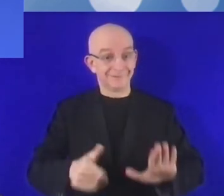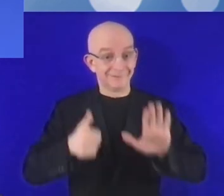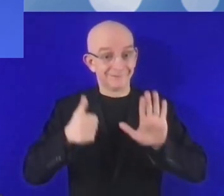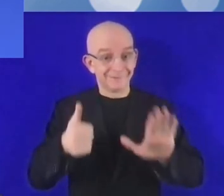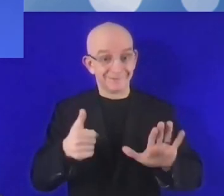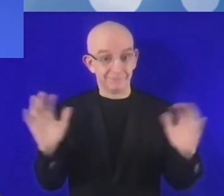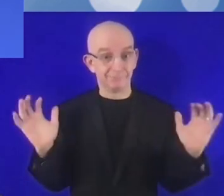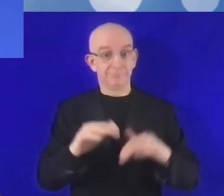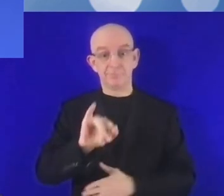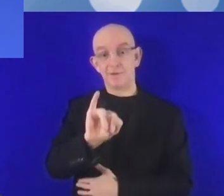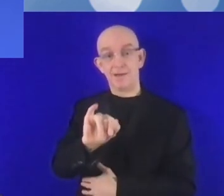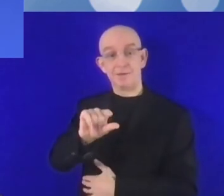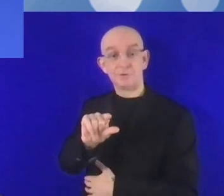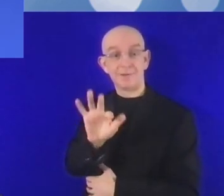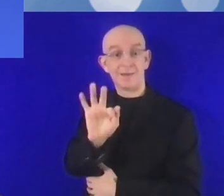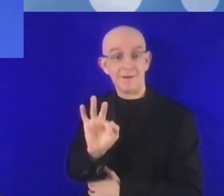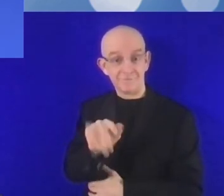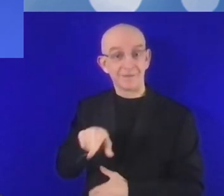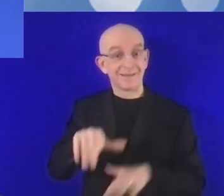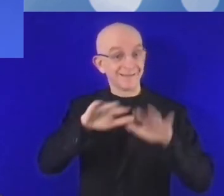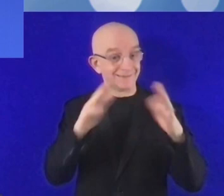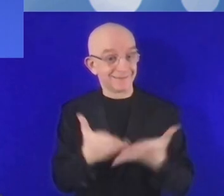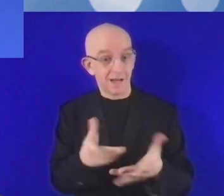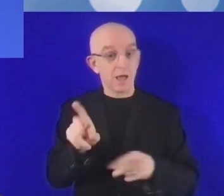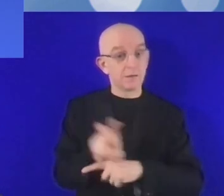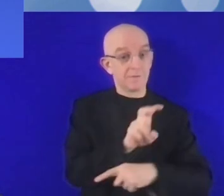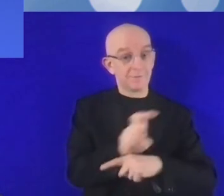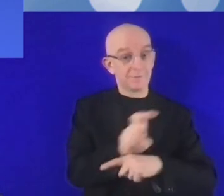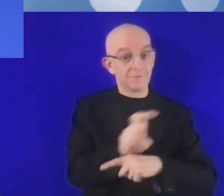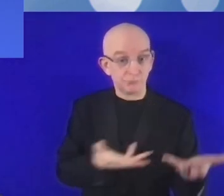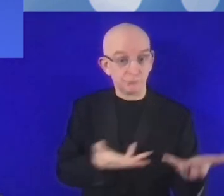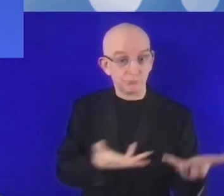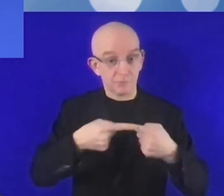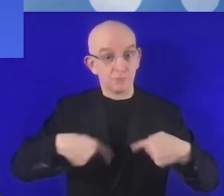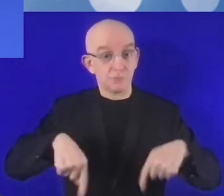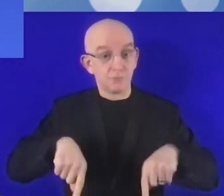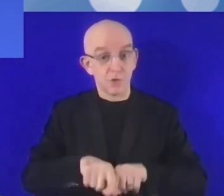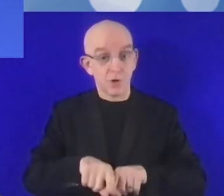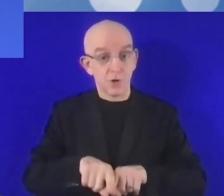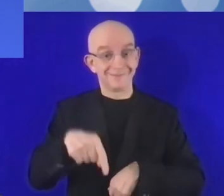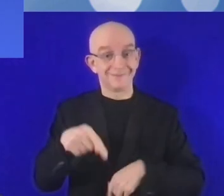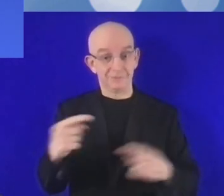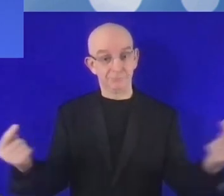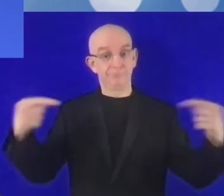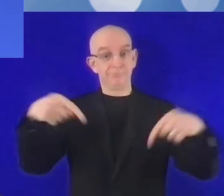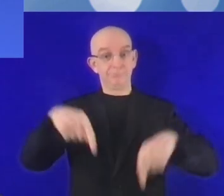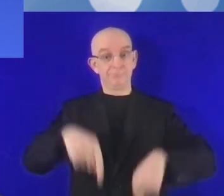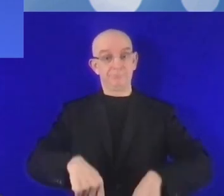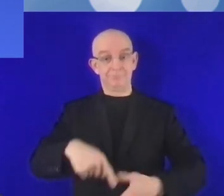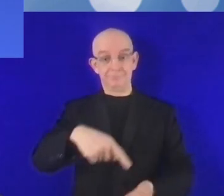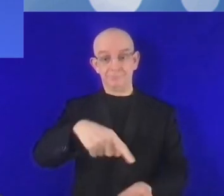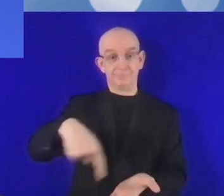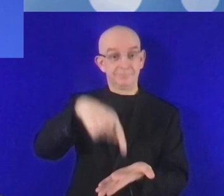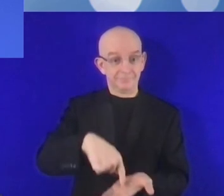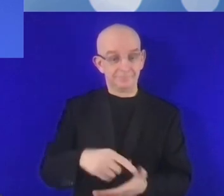互联网已经成为一个发展的一个规模，现在互联网已经可以在各个方面，包括